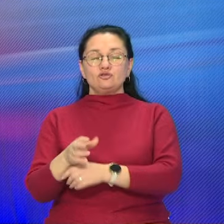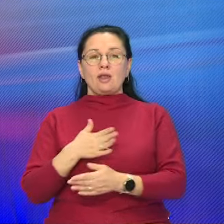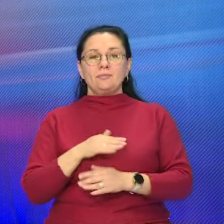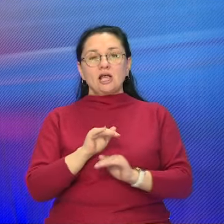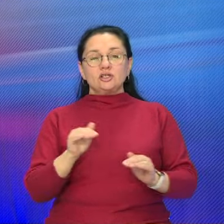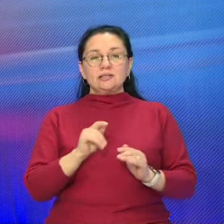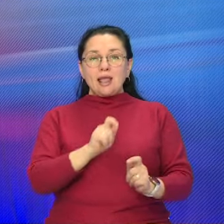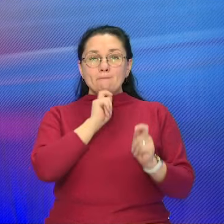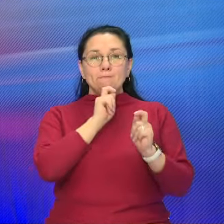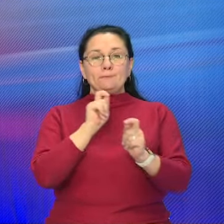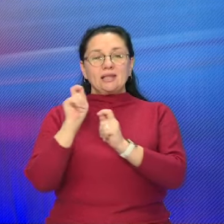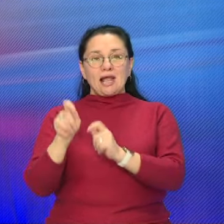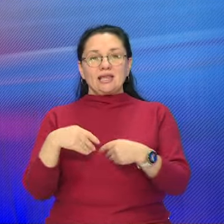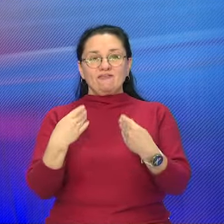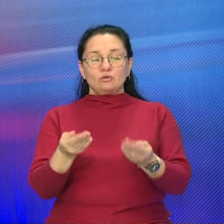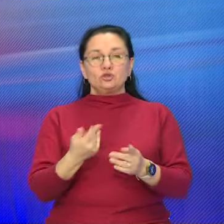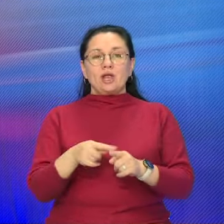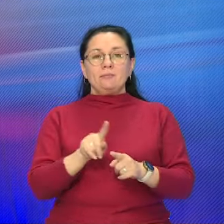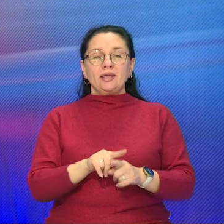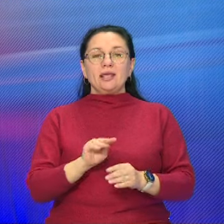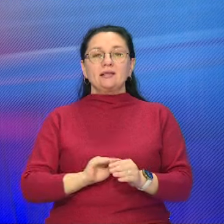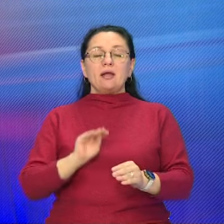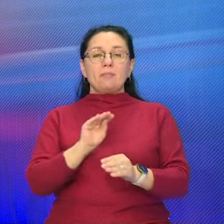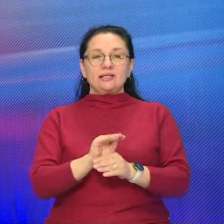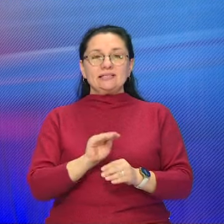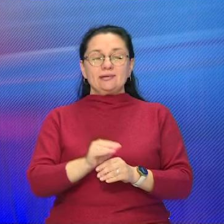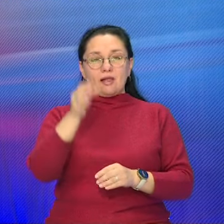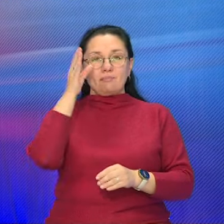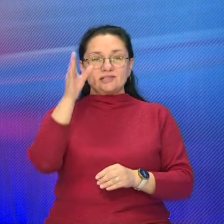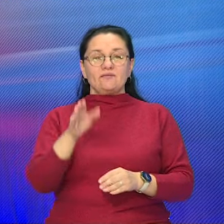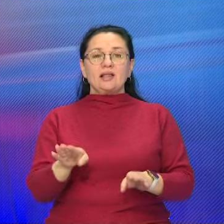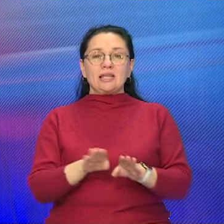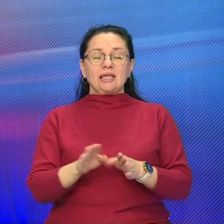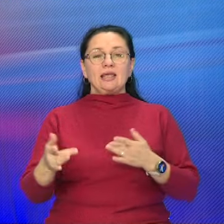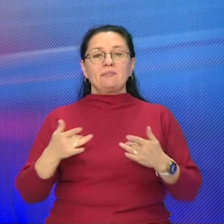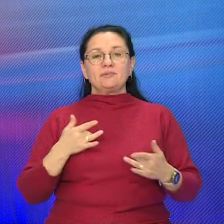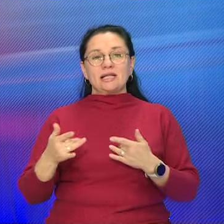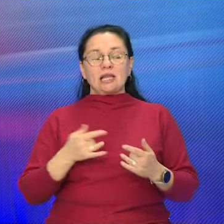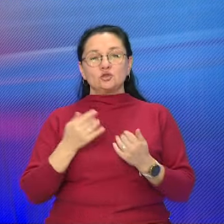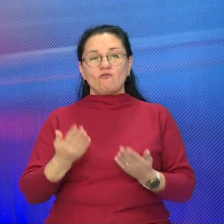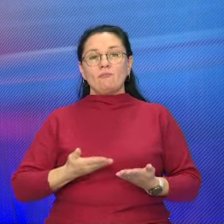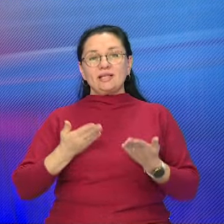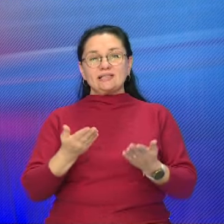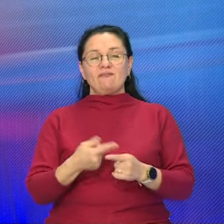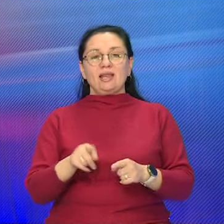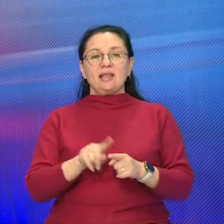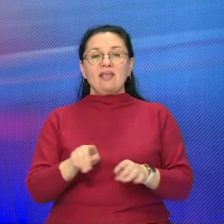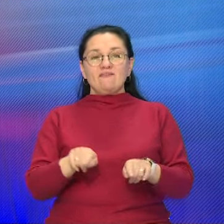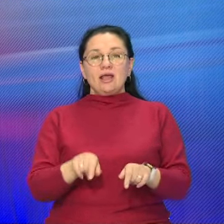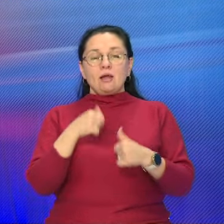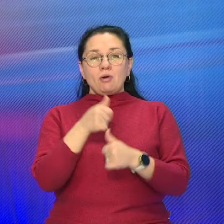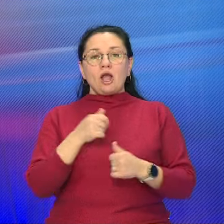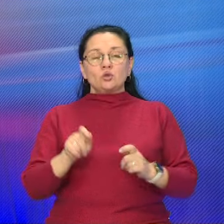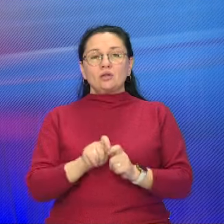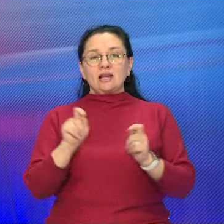подарки, приглашаем каких-то и центры дополнительного образования, театрализованные такие представления мини. Даже в этом году организовали